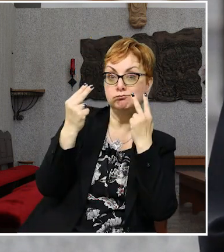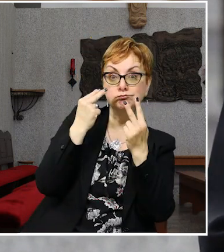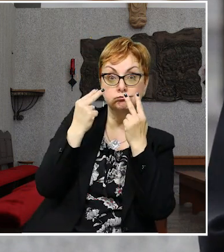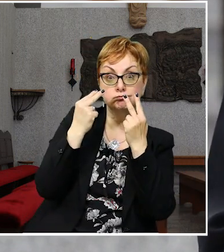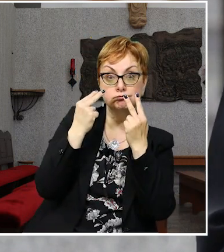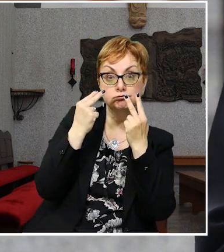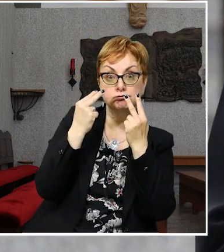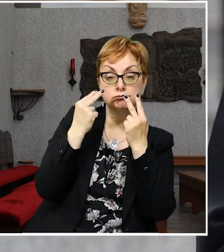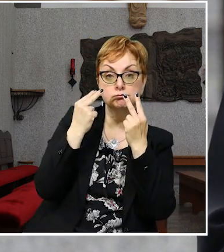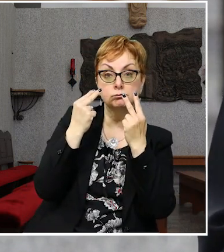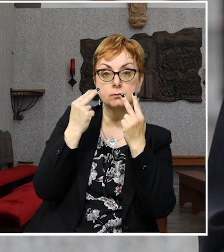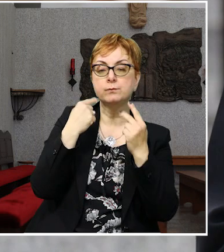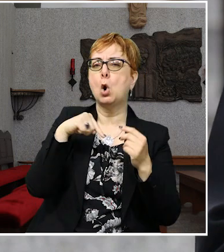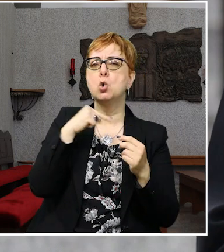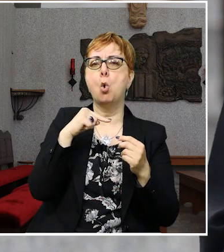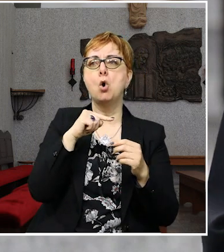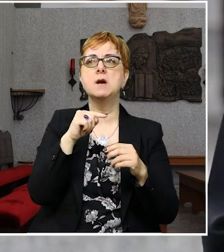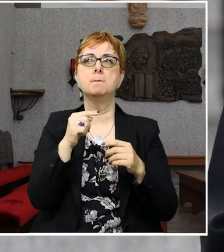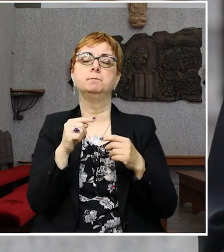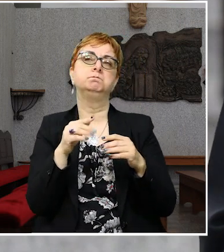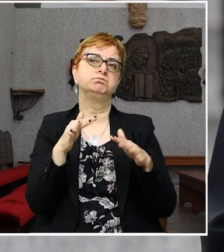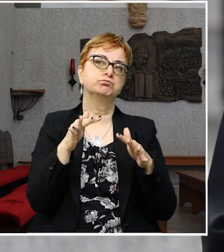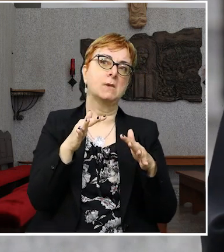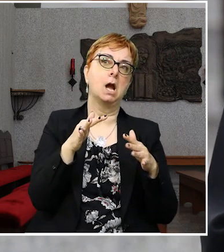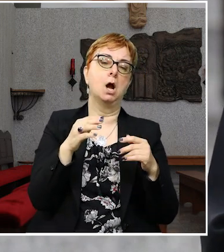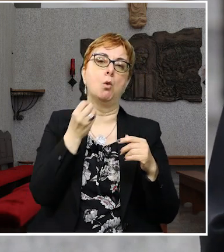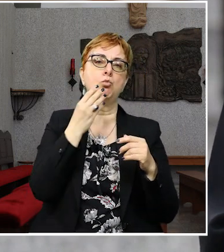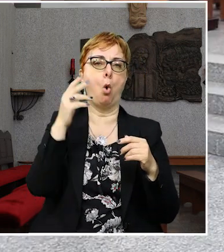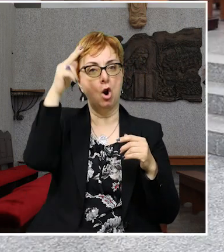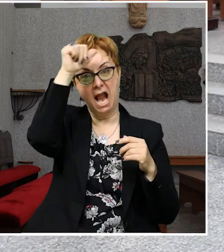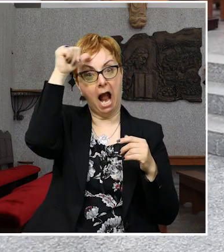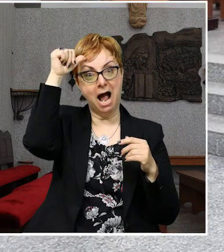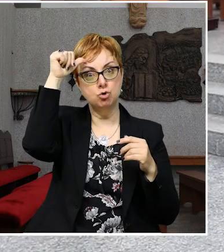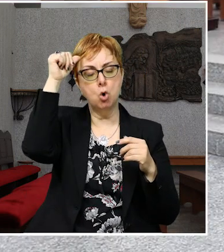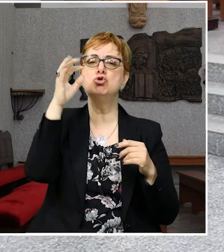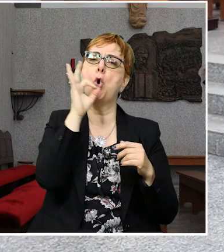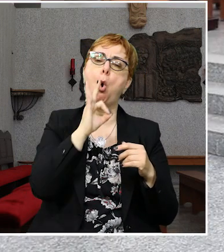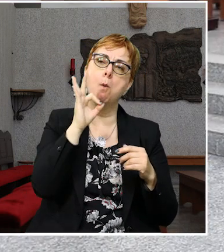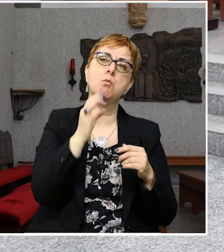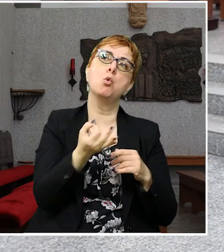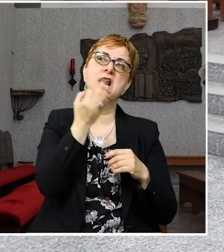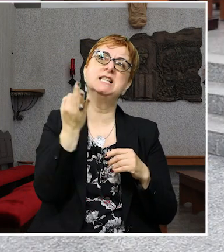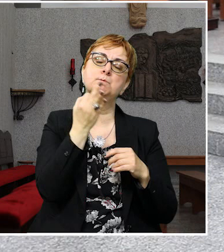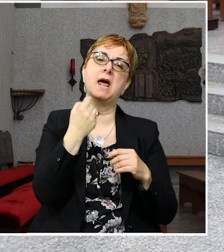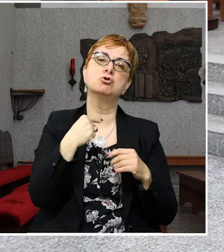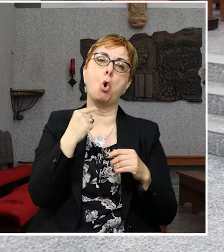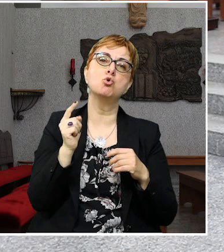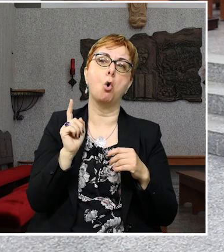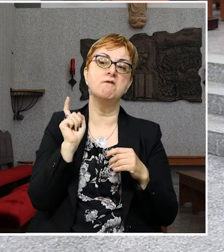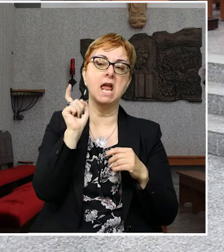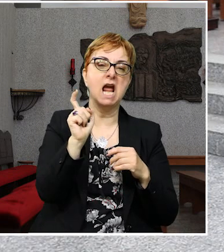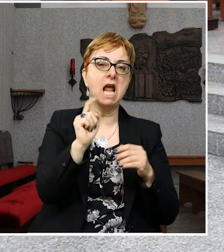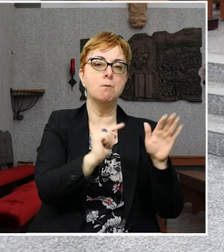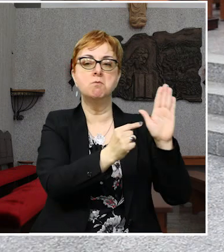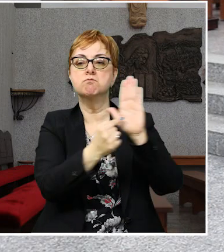vedere che siamo più o meno buoni cattolici? O tante volte ci